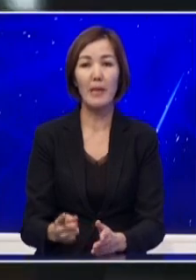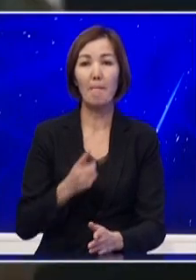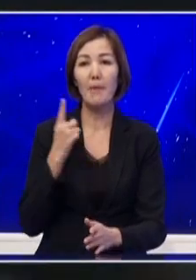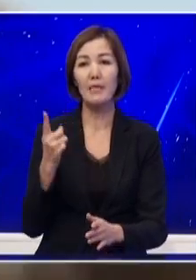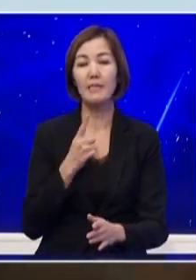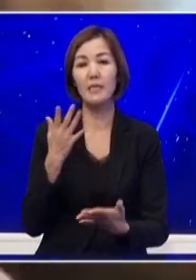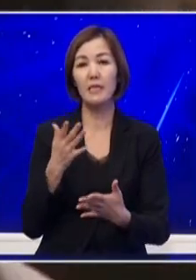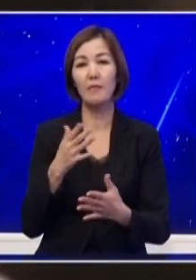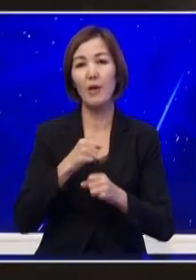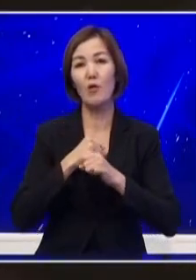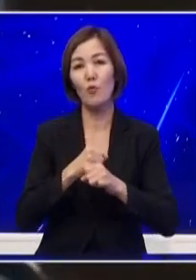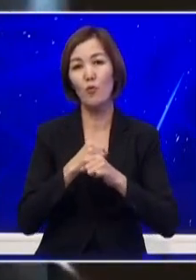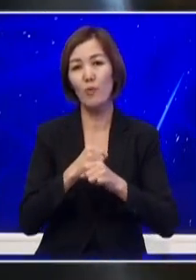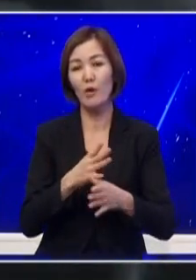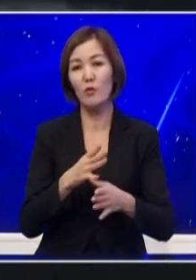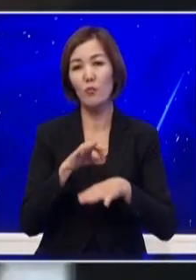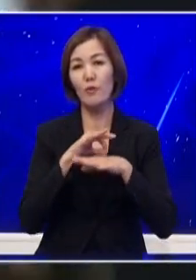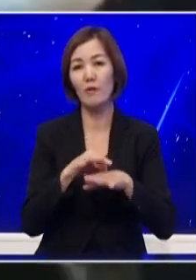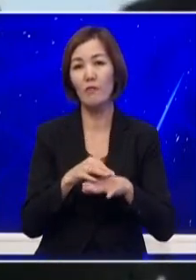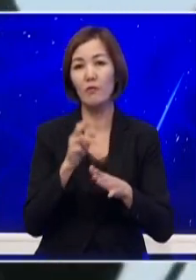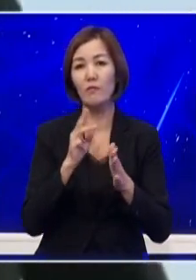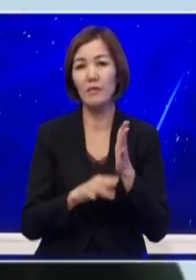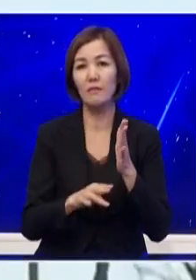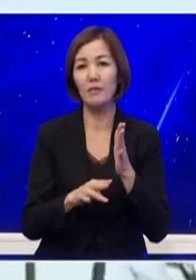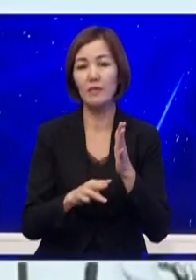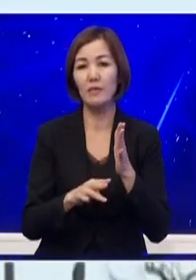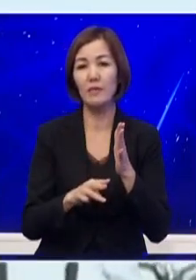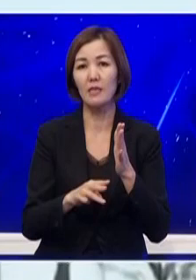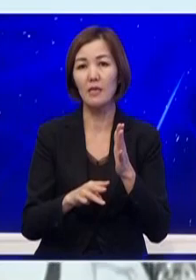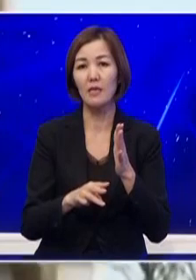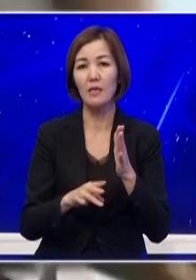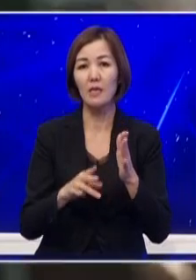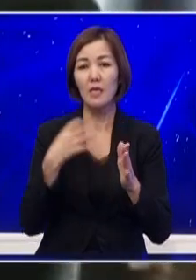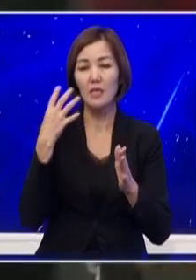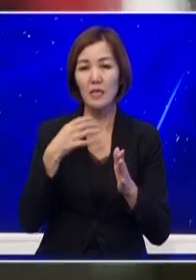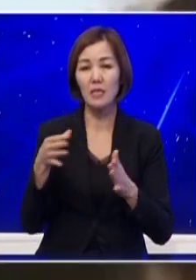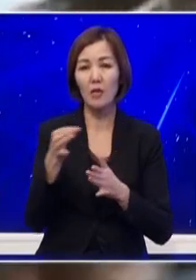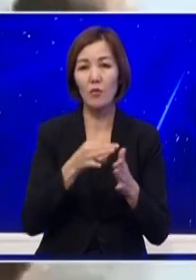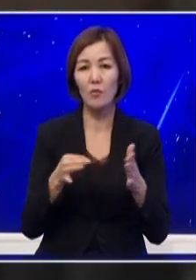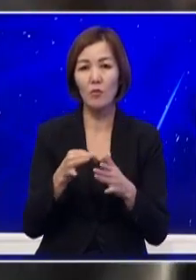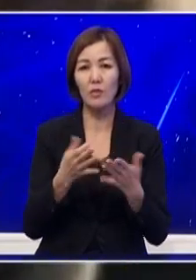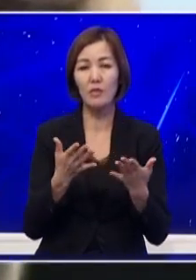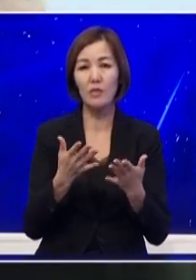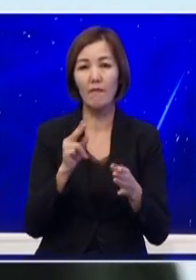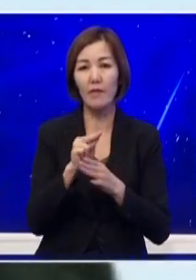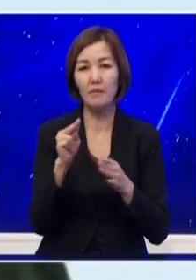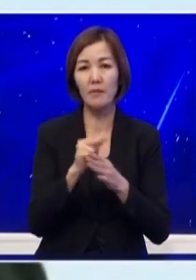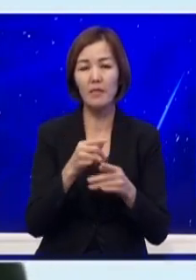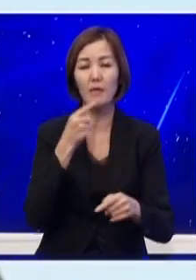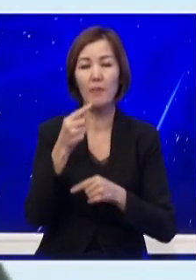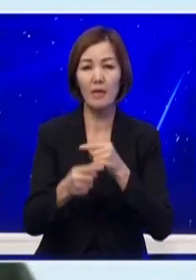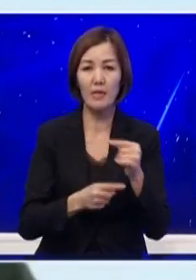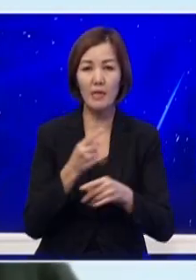Мастер-класс по кокпару и байге проводит 80-летний ақсақал из Кызылординской области. Калдаш Шамши воспитал не одно